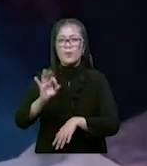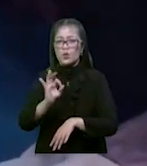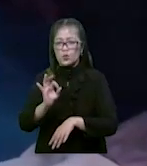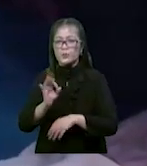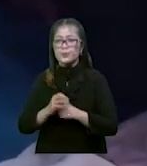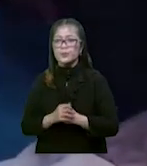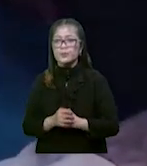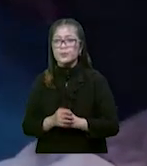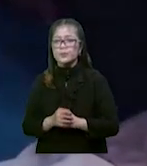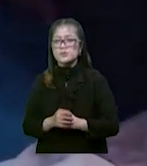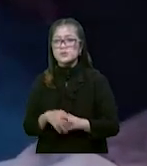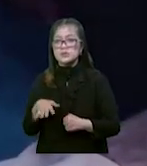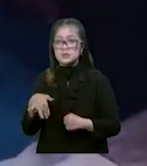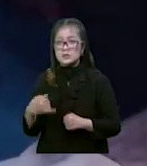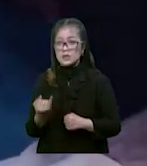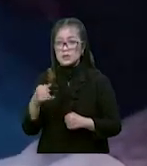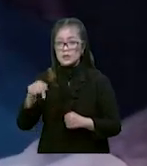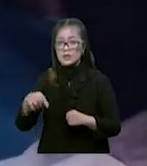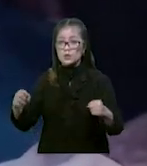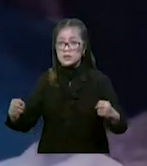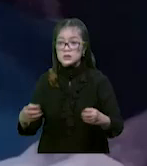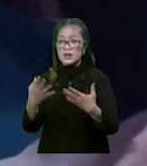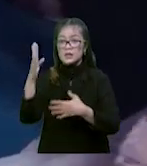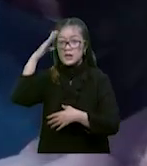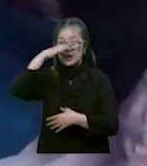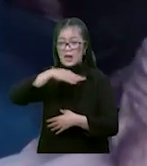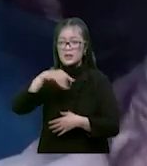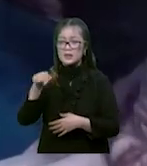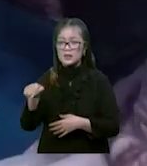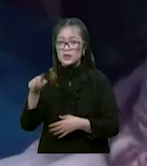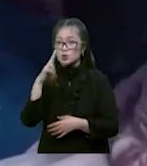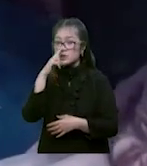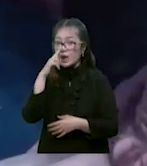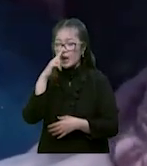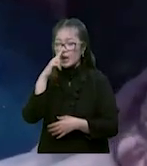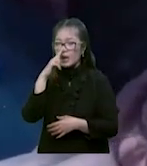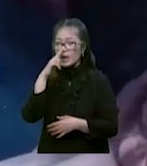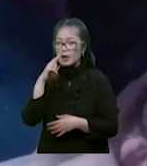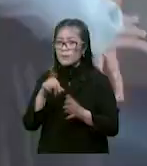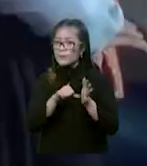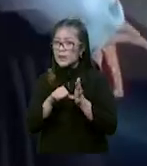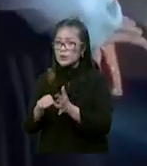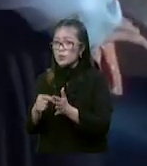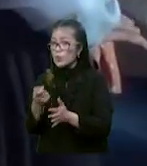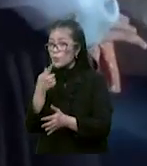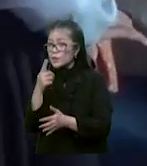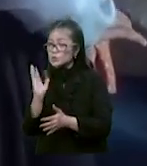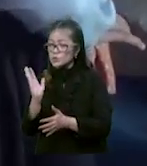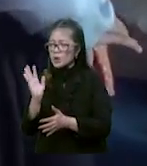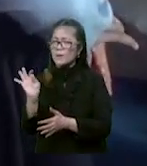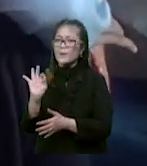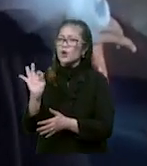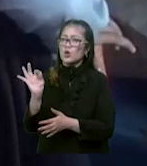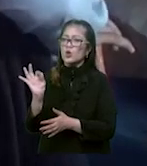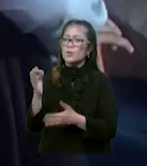Pas kejadian hari Senin. Mungkin trauma. Udah dapat pengobatan belum? Belum. Sekarang kondisinya